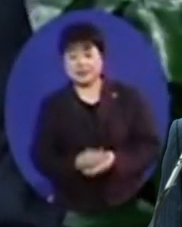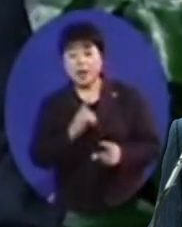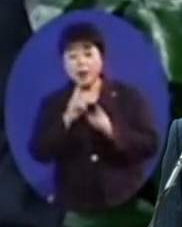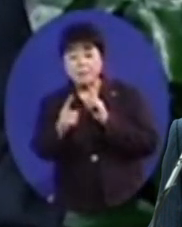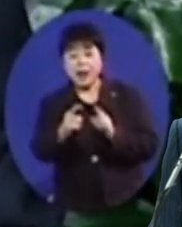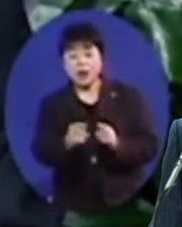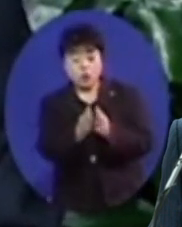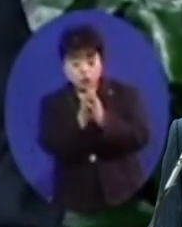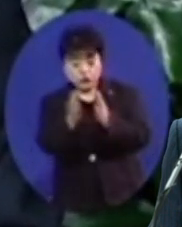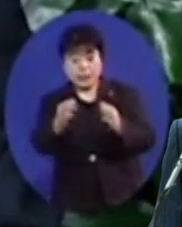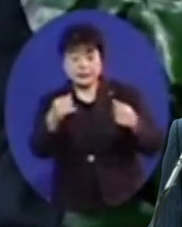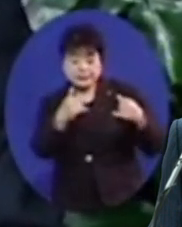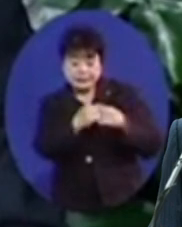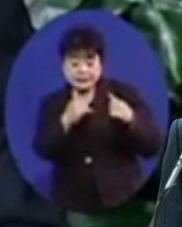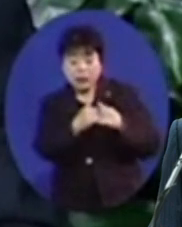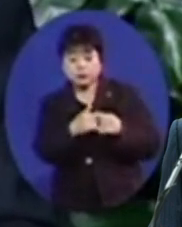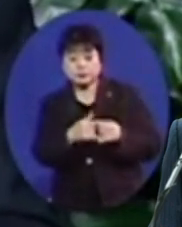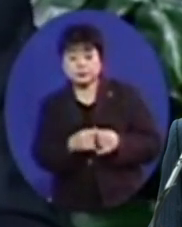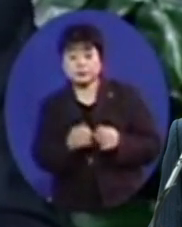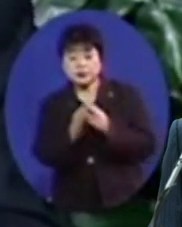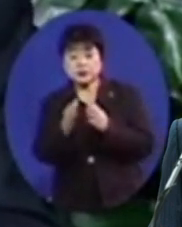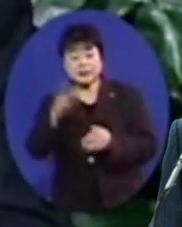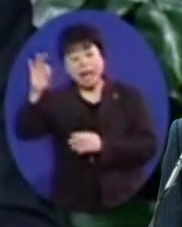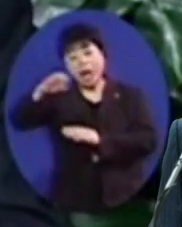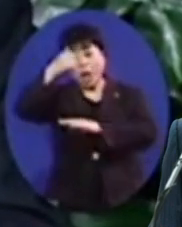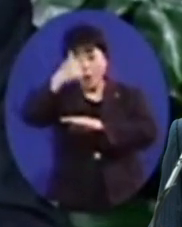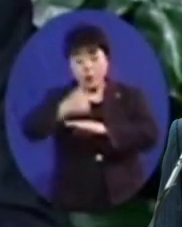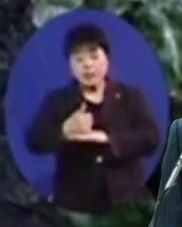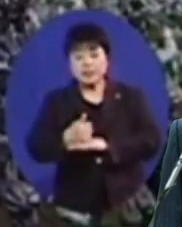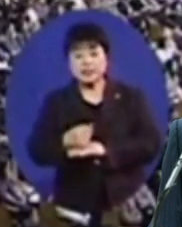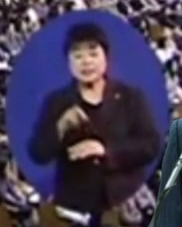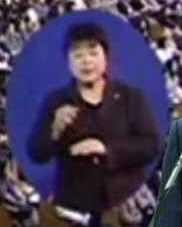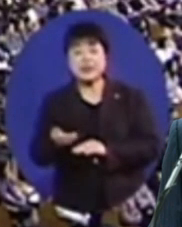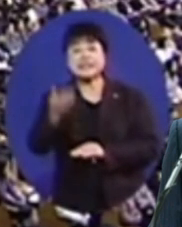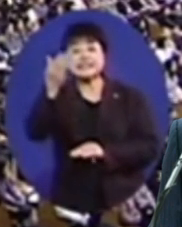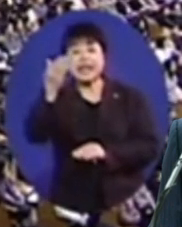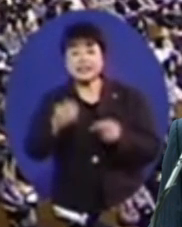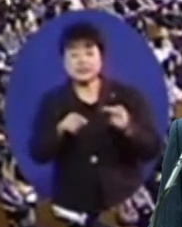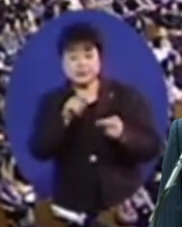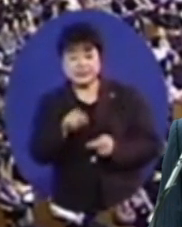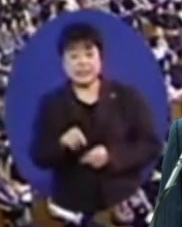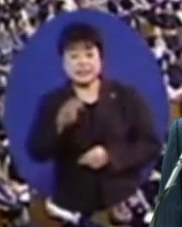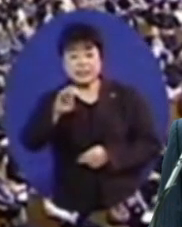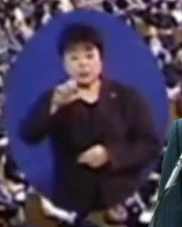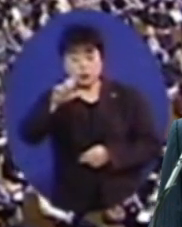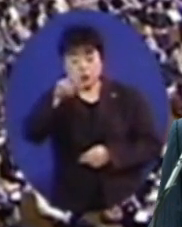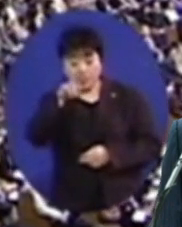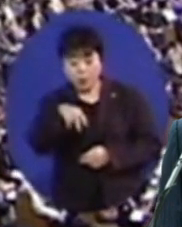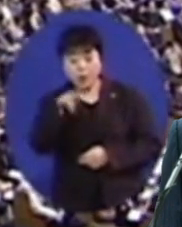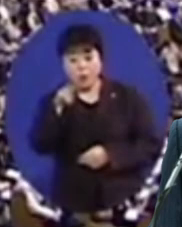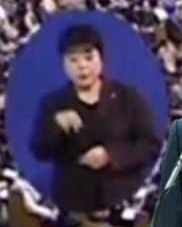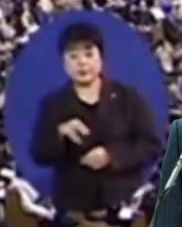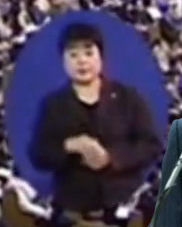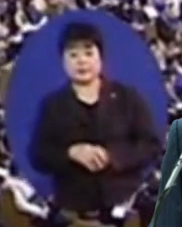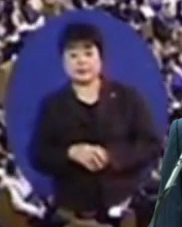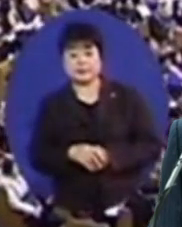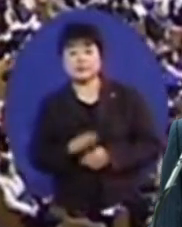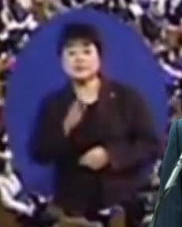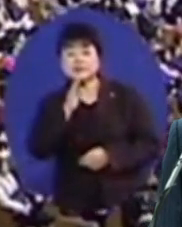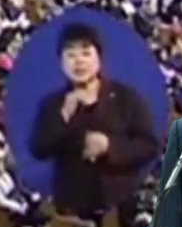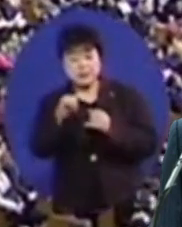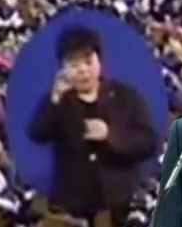말싸움으로부터 시작하는 것입니다. 다윗은 사무엘상 17장 45절로 50절에 보면 그 블레셋 사람